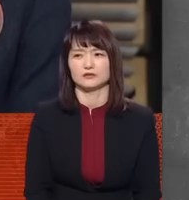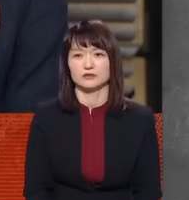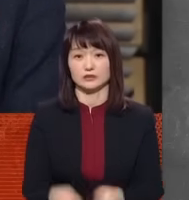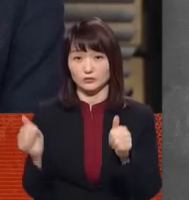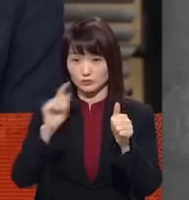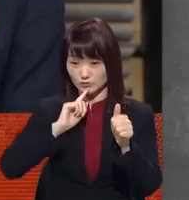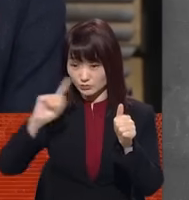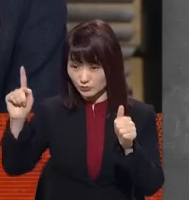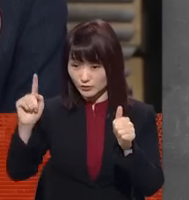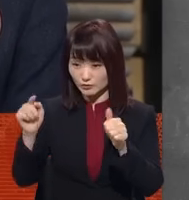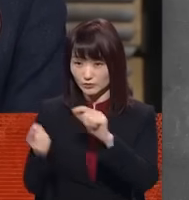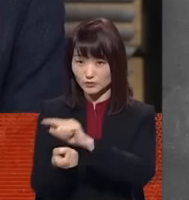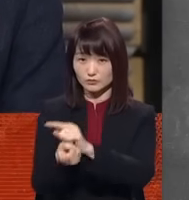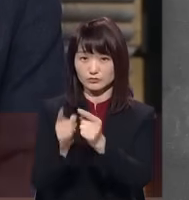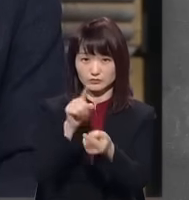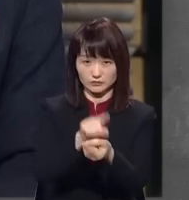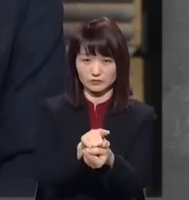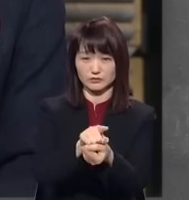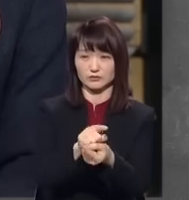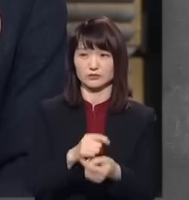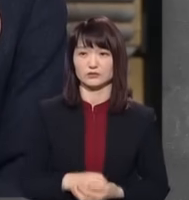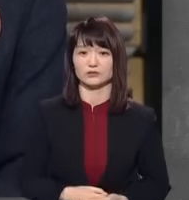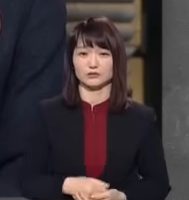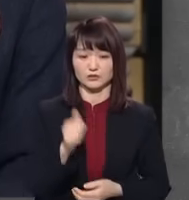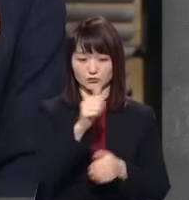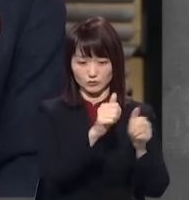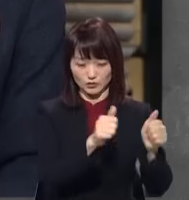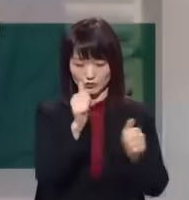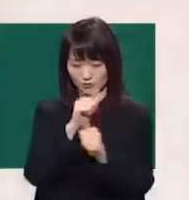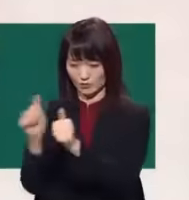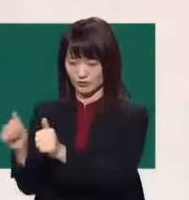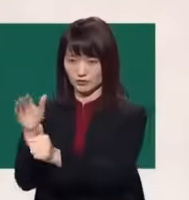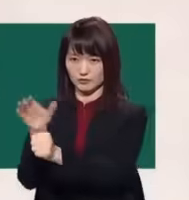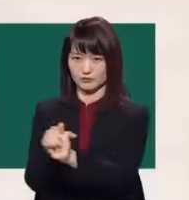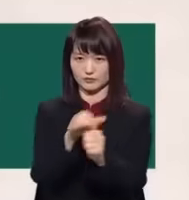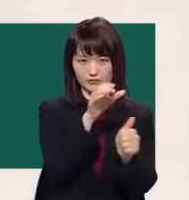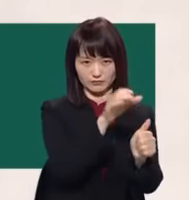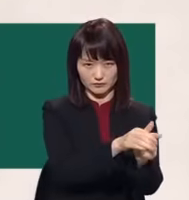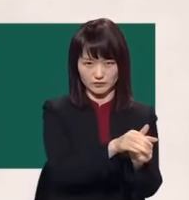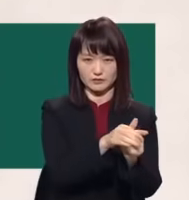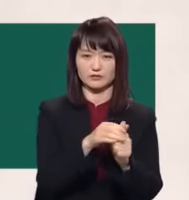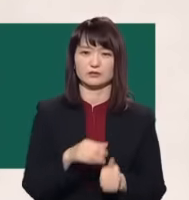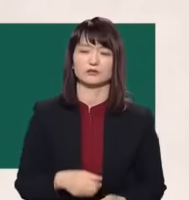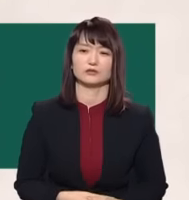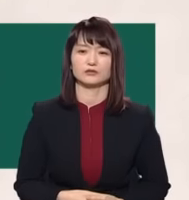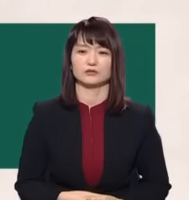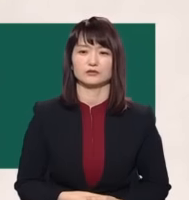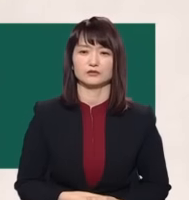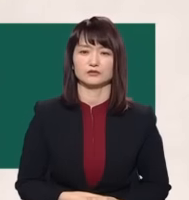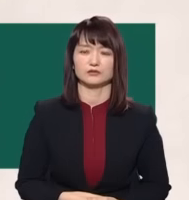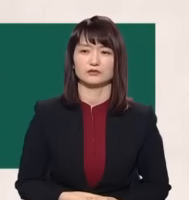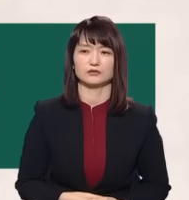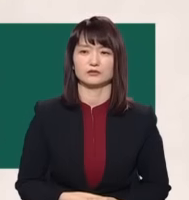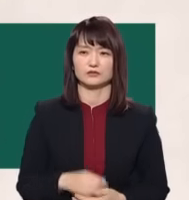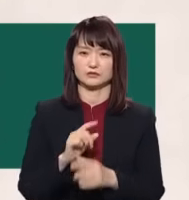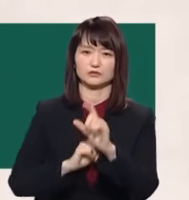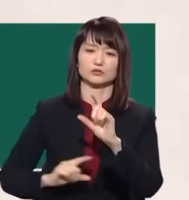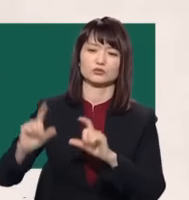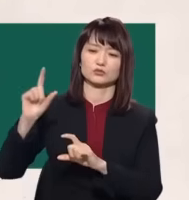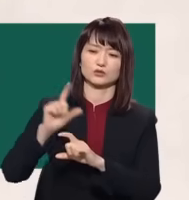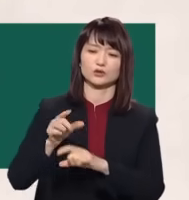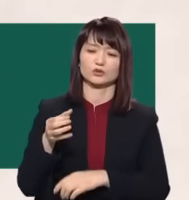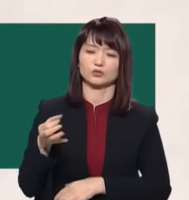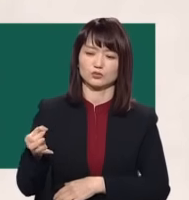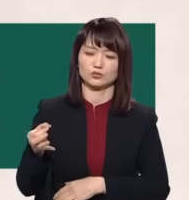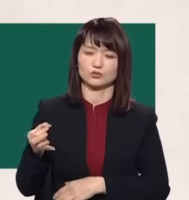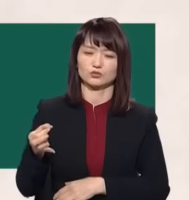되면 양측 다 이제 그 변호사를 선임하고 하는 그런 과정에서 정말 또 추가적인 그런 비용 같은